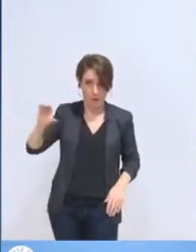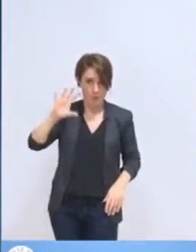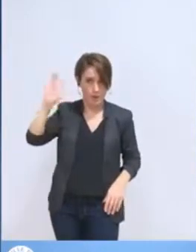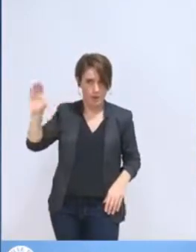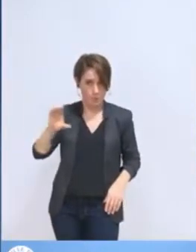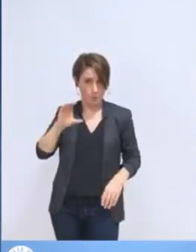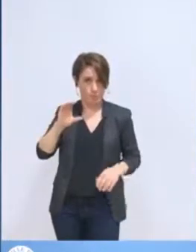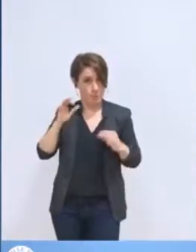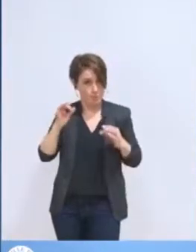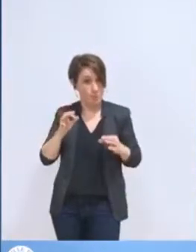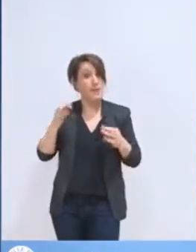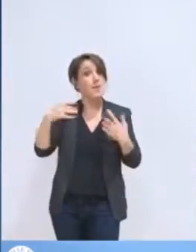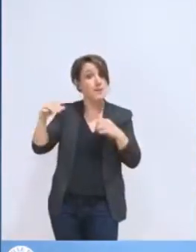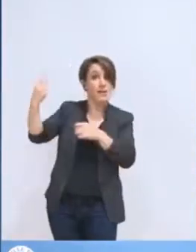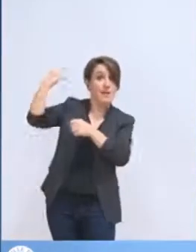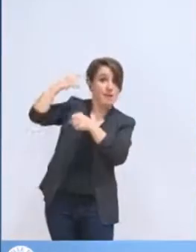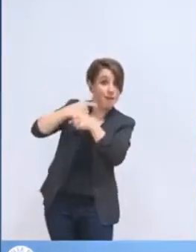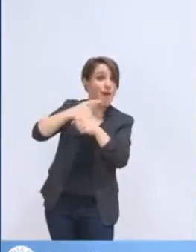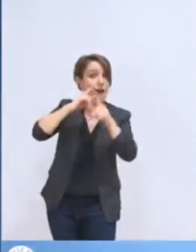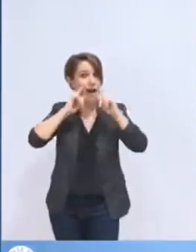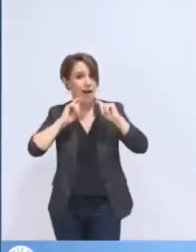Ce qui n'est plus tout à fait la même chose.